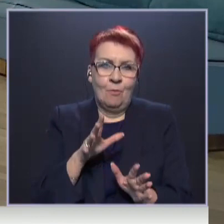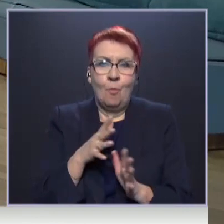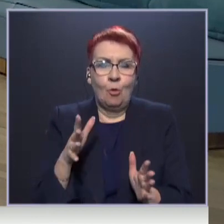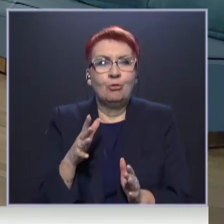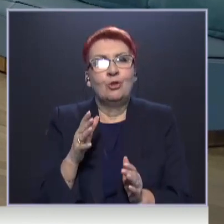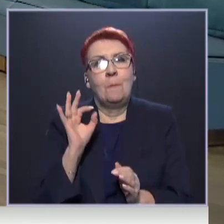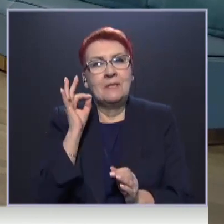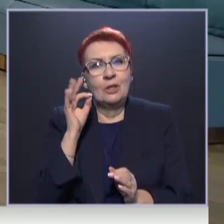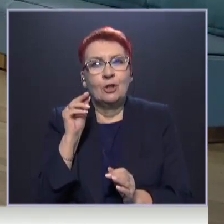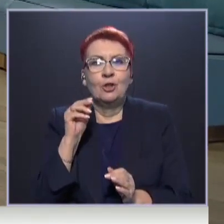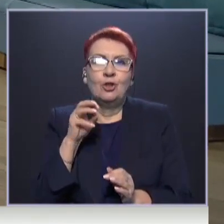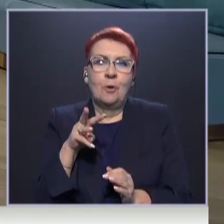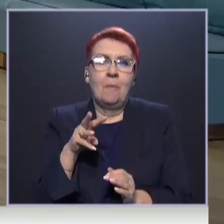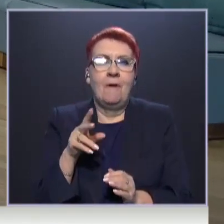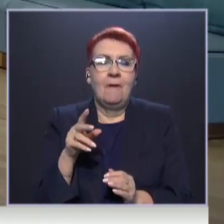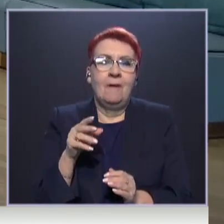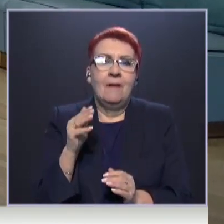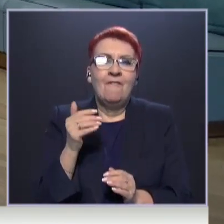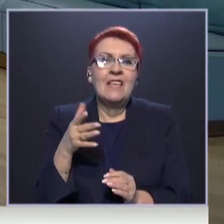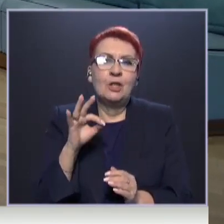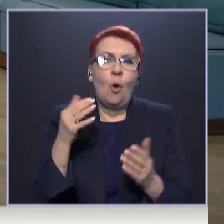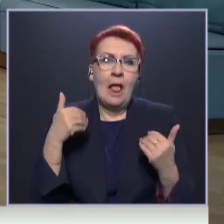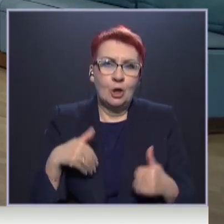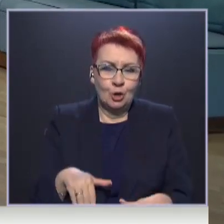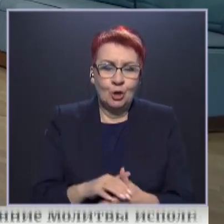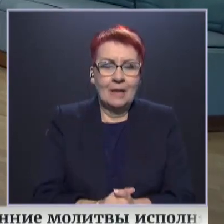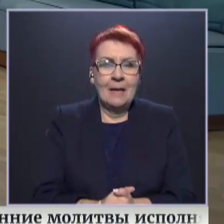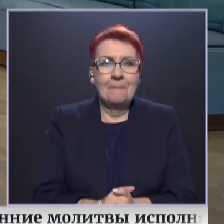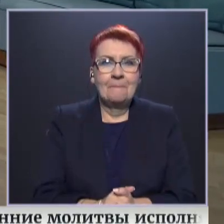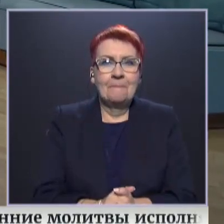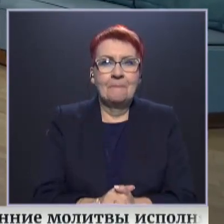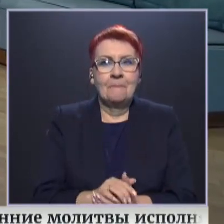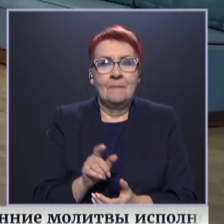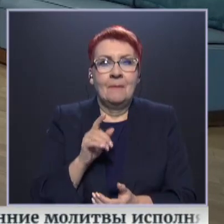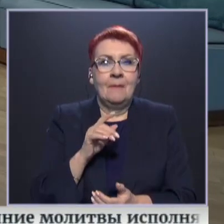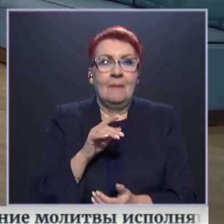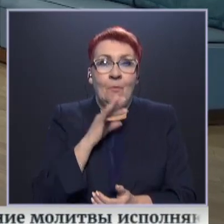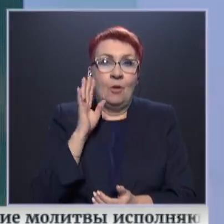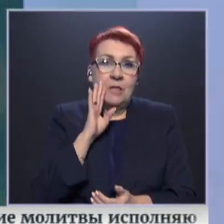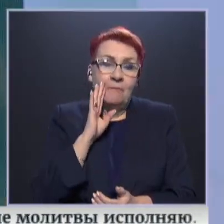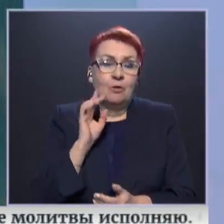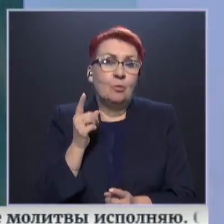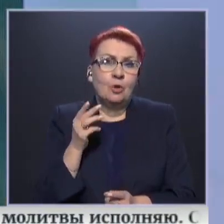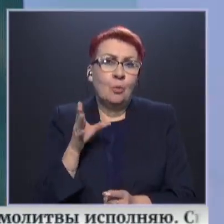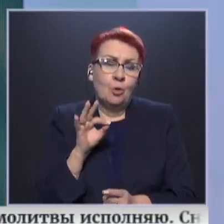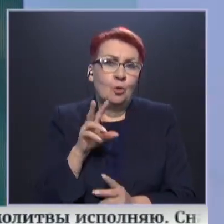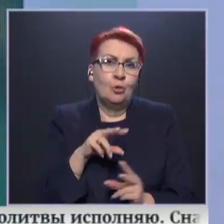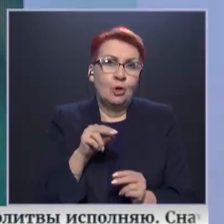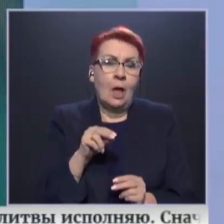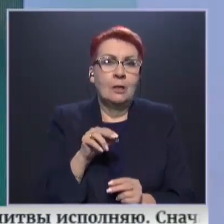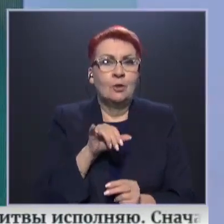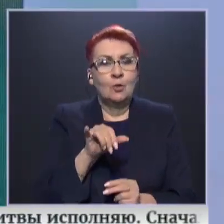физиологическое, у некоторых девчонок, которые почему-то считают, что у